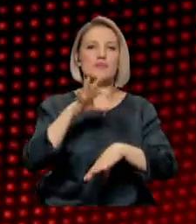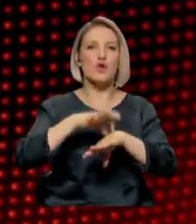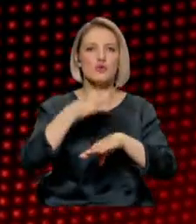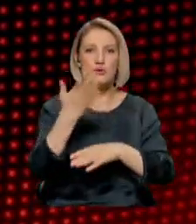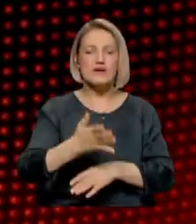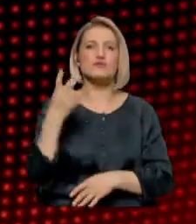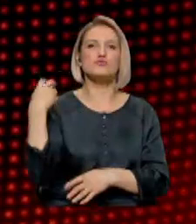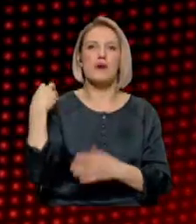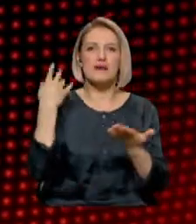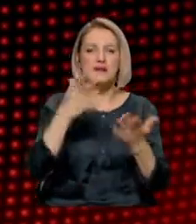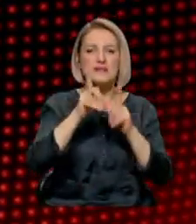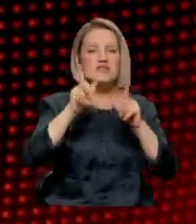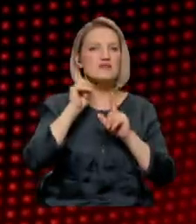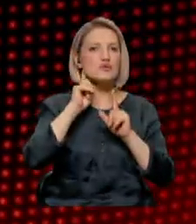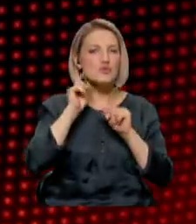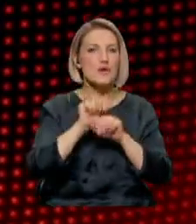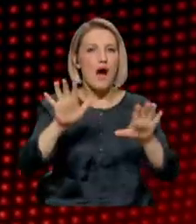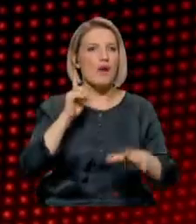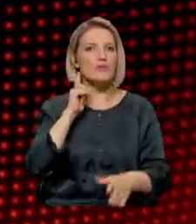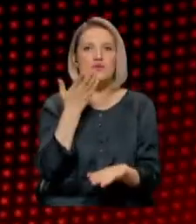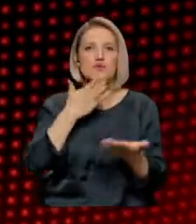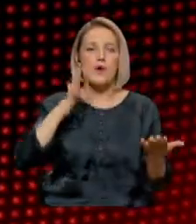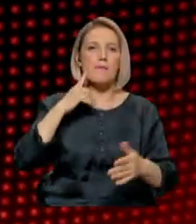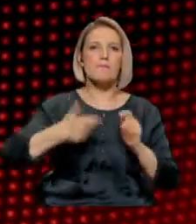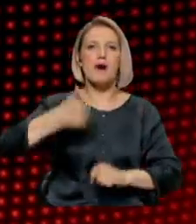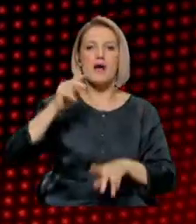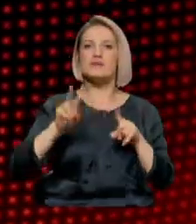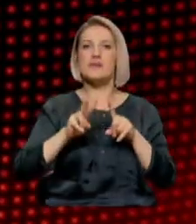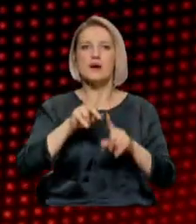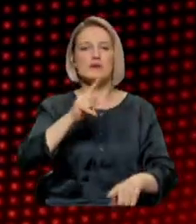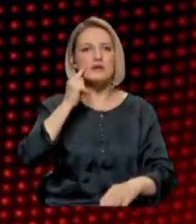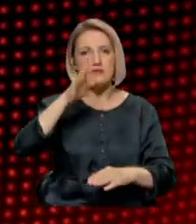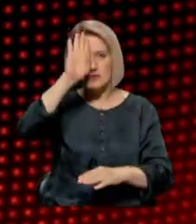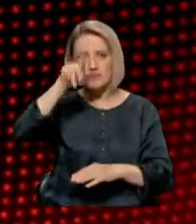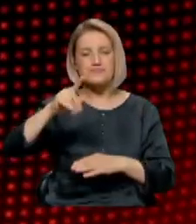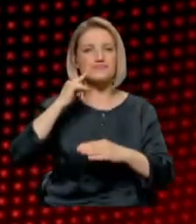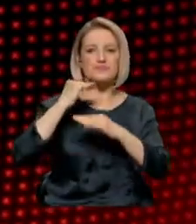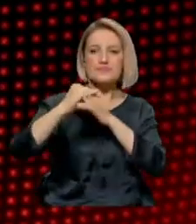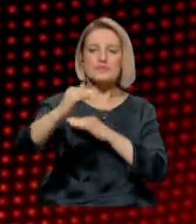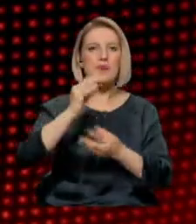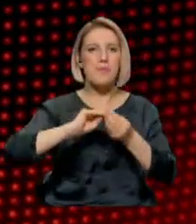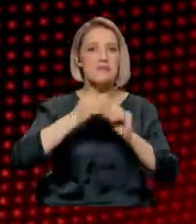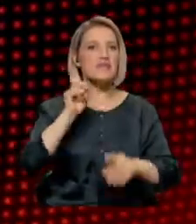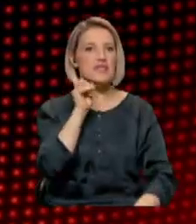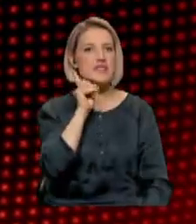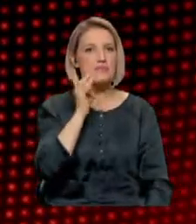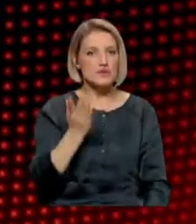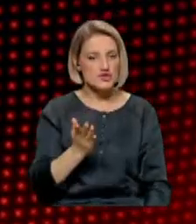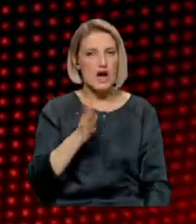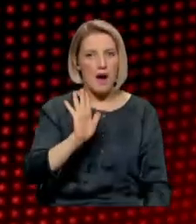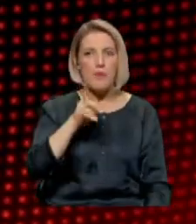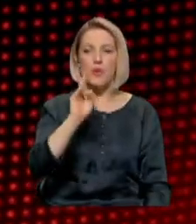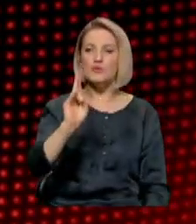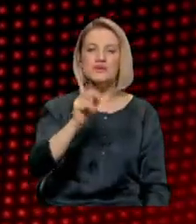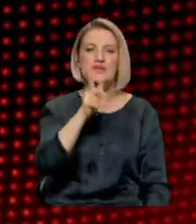doktorların, astsubayların sesini duyan yok. Bakan Nebati İstanbul'da halkın sorunlarını dinlemiş ama onun da sesini duyan yok.